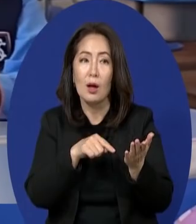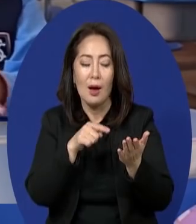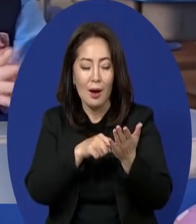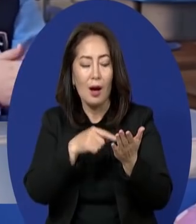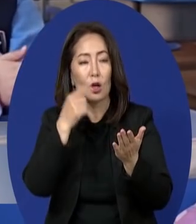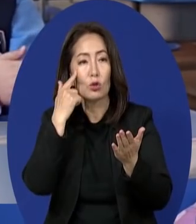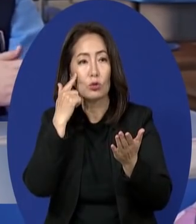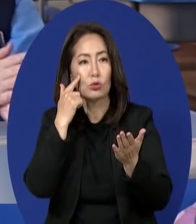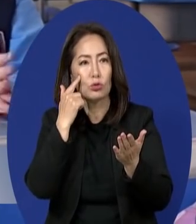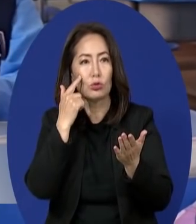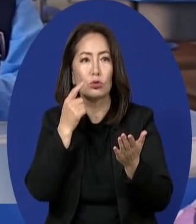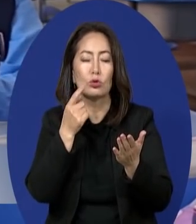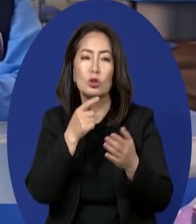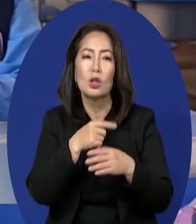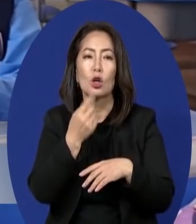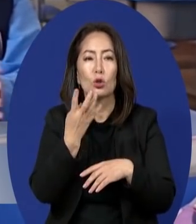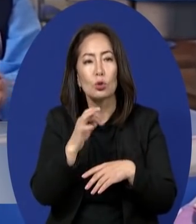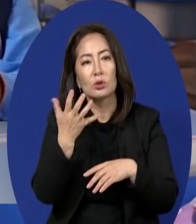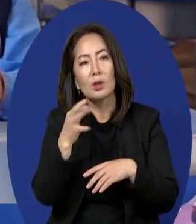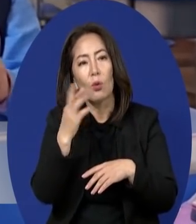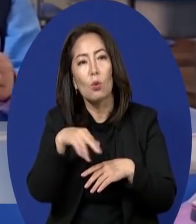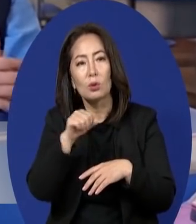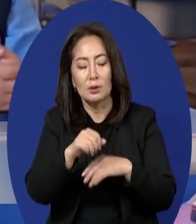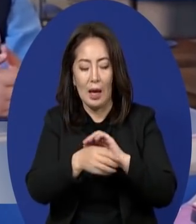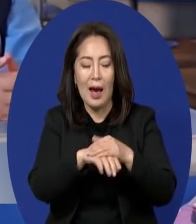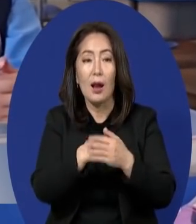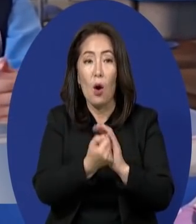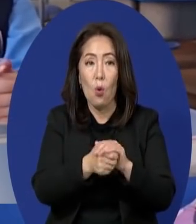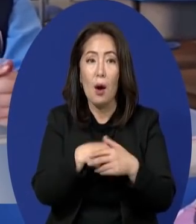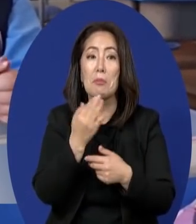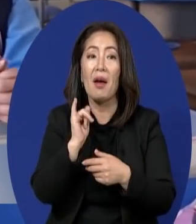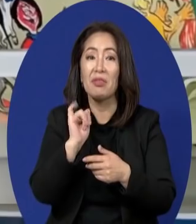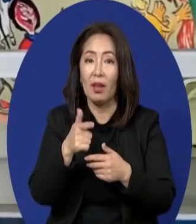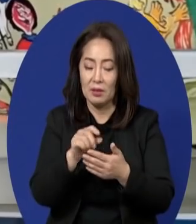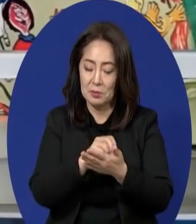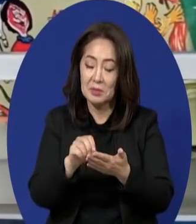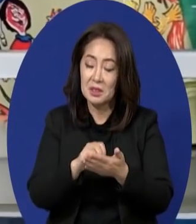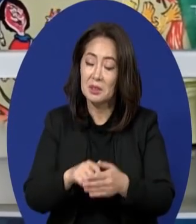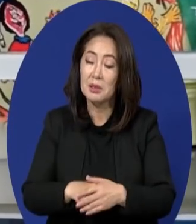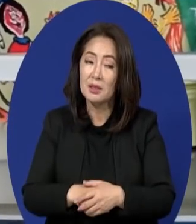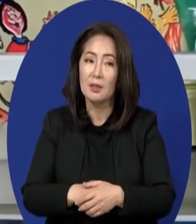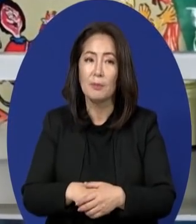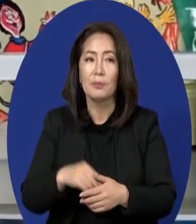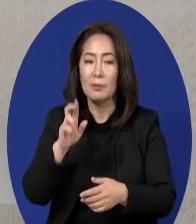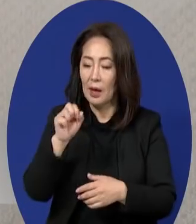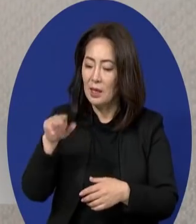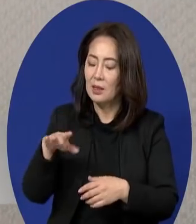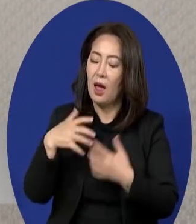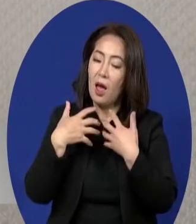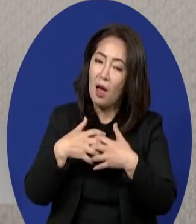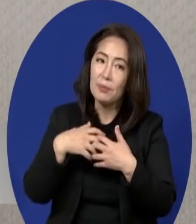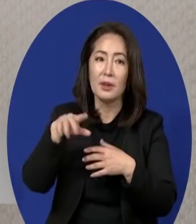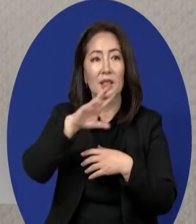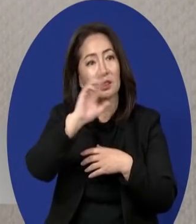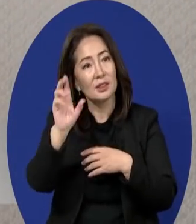өдөрт 40-50 удаа гараа угааж байдаг гэж бичсэн. Бүхийн баас тагсан ан амтан байгаль их